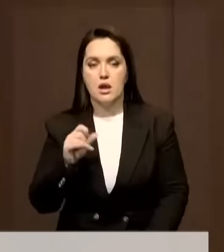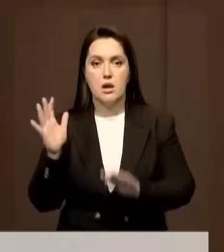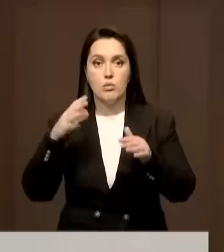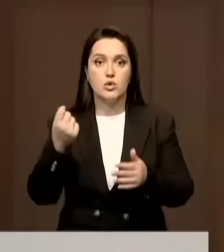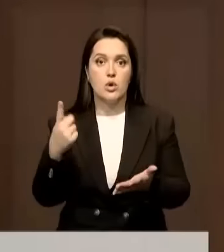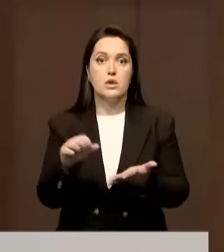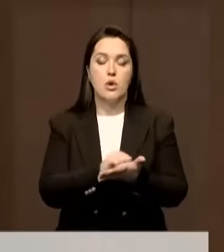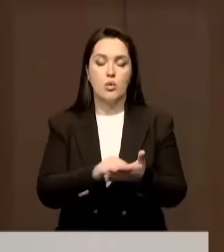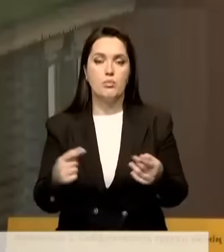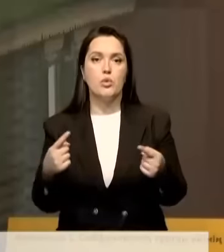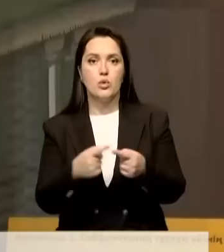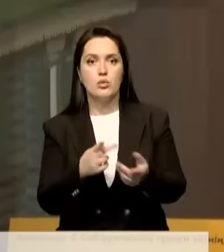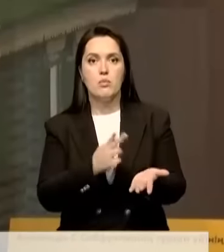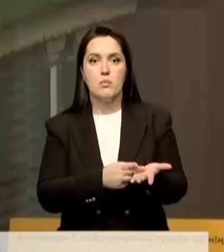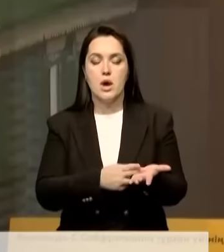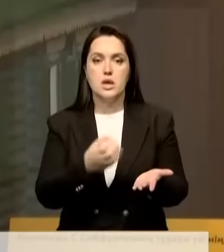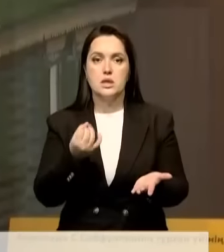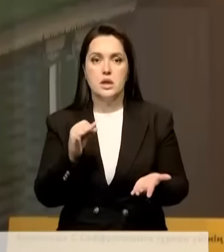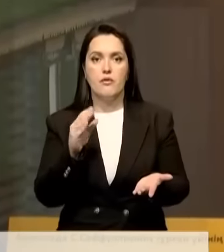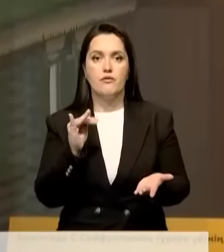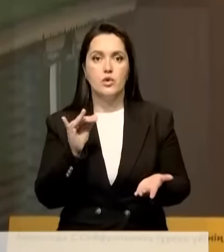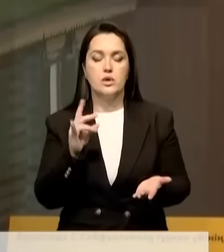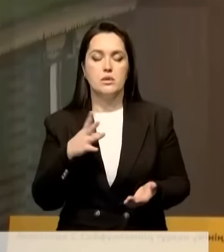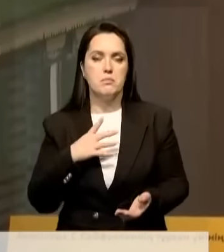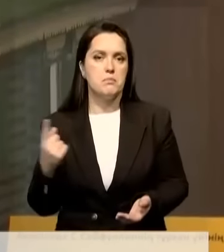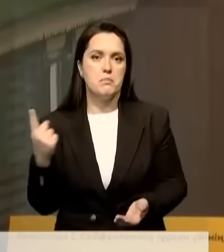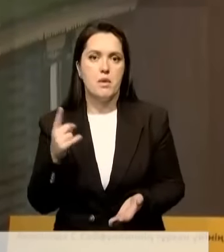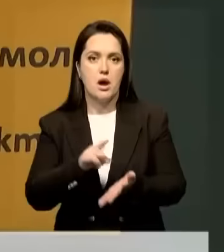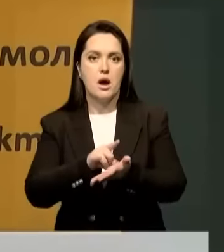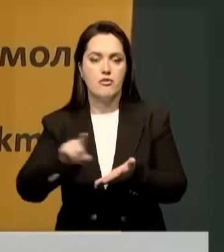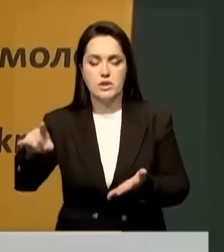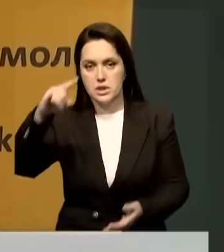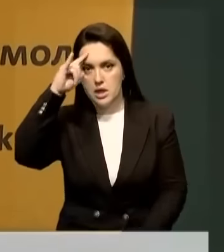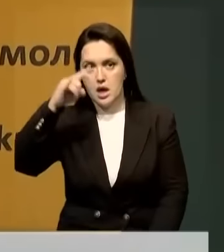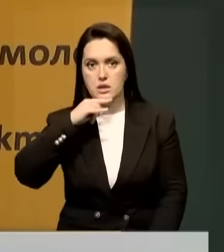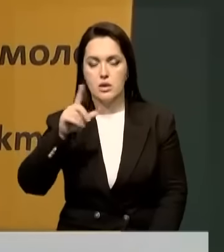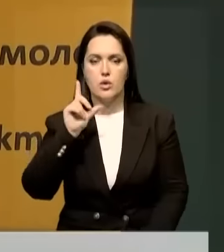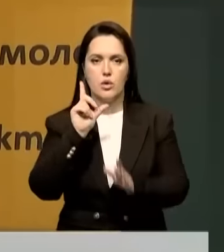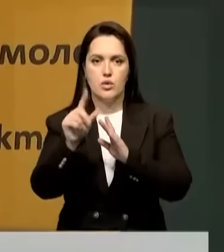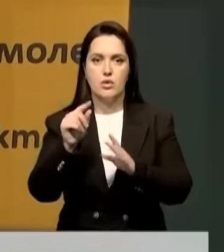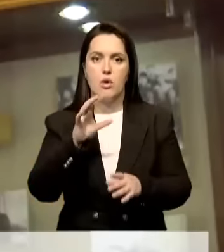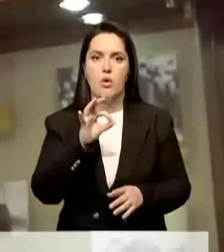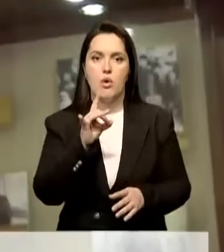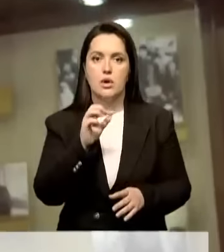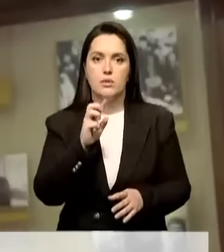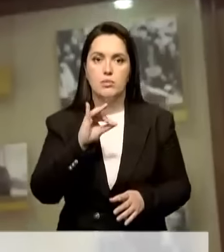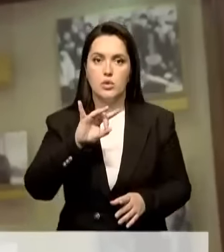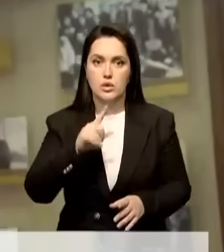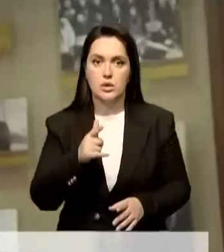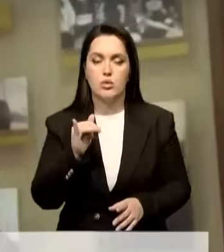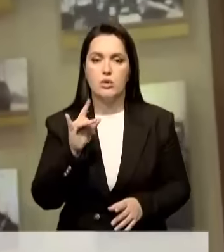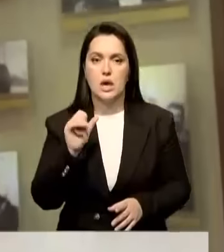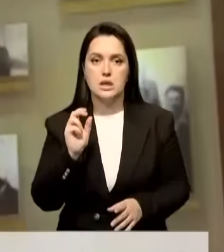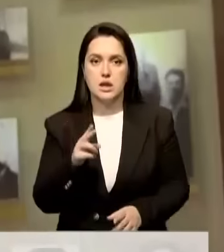документ подтверждает, что именно Сейфуллин открыл первый авиарейс в Казахстане. Он летал по маршруту Оренбург, Уральск,